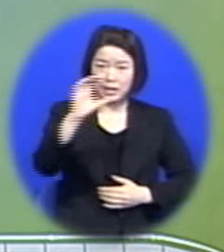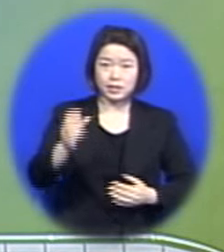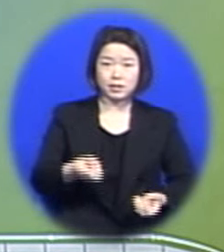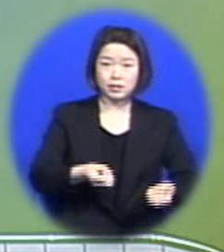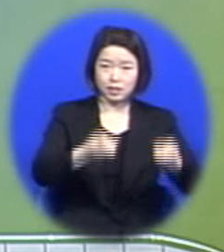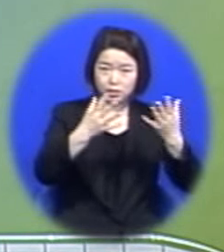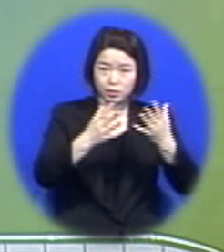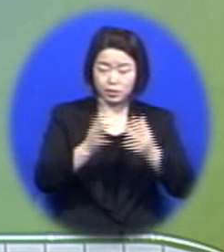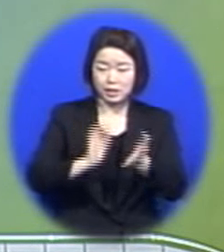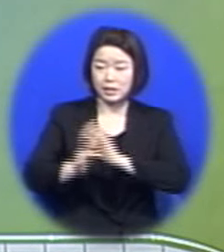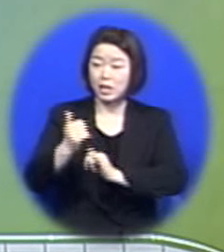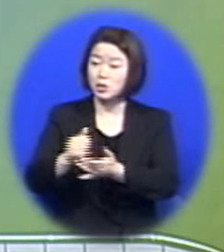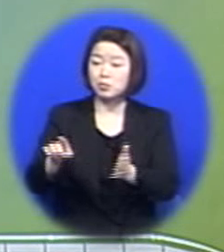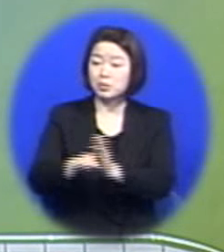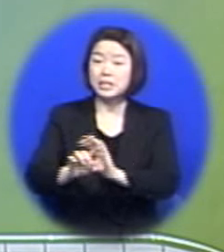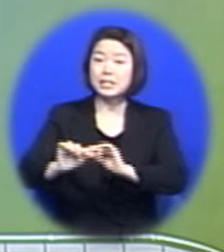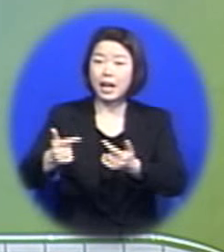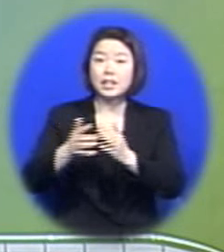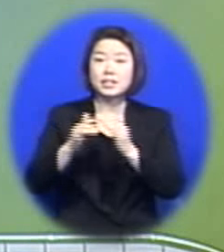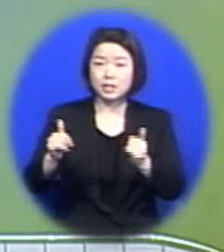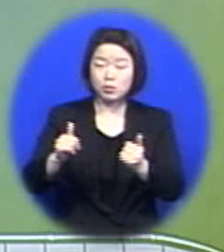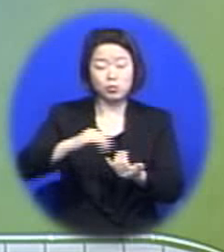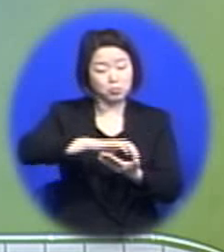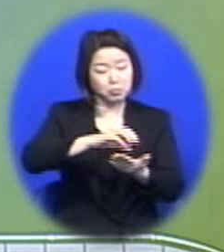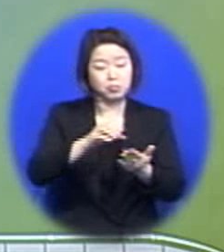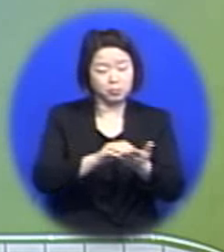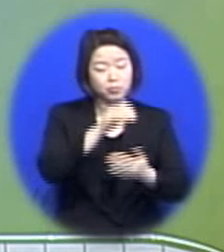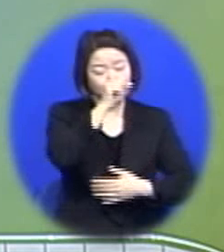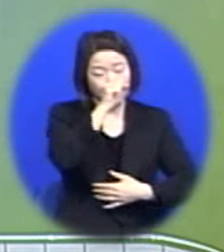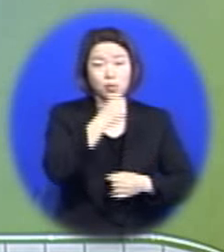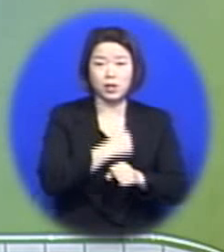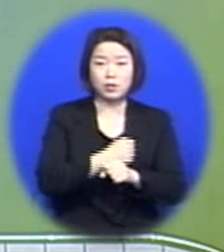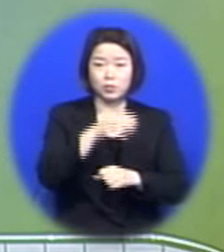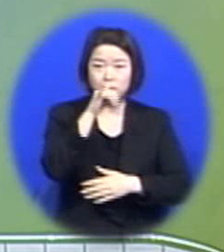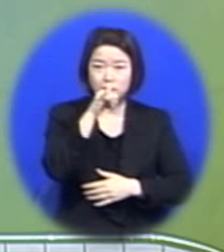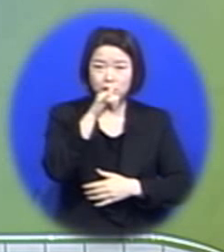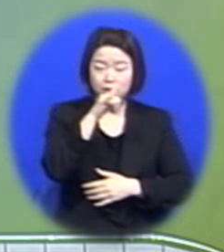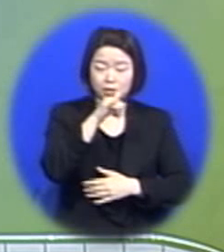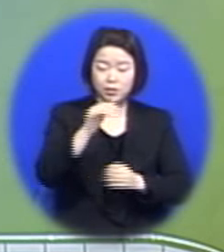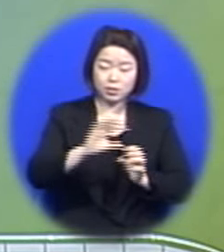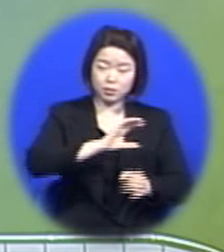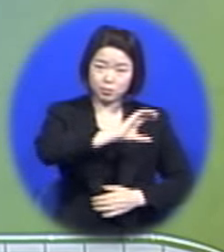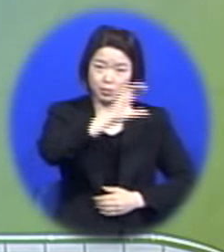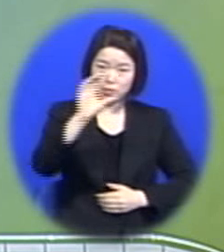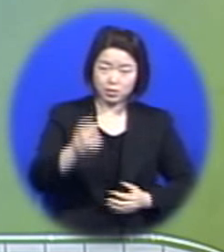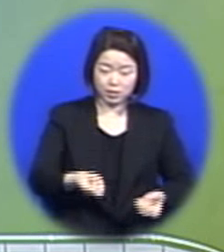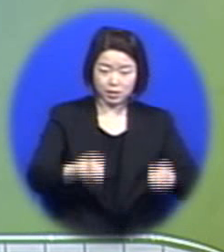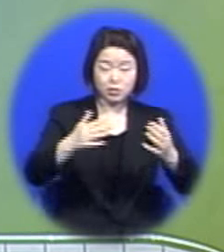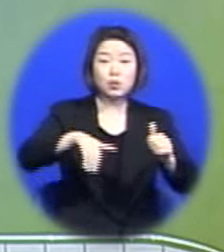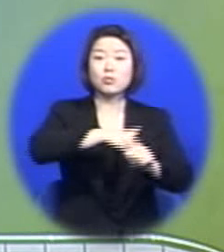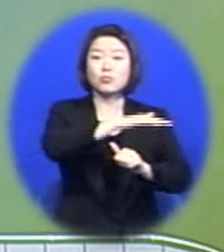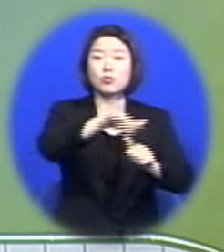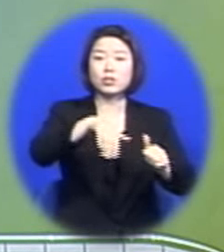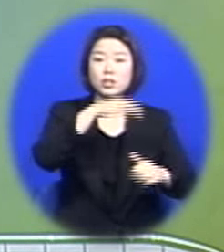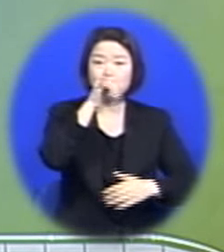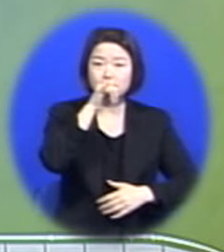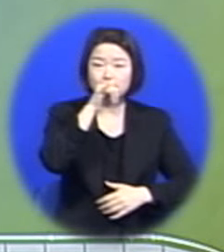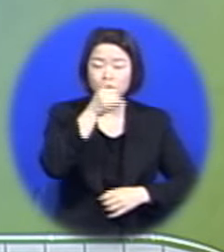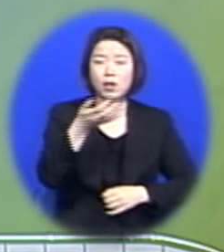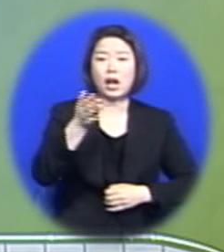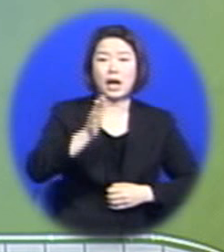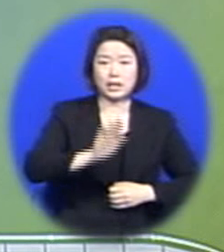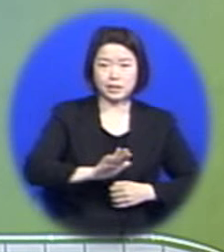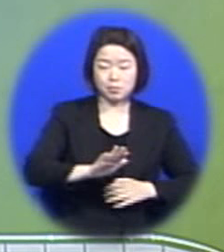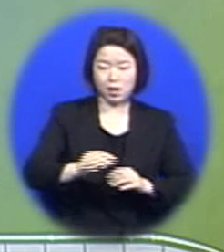믿는 사람들도 그저 적당하게 다 좋아합니다. 성탄절 분위기가 있는 거죠. 그런데 부활절은